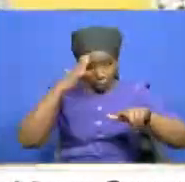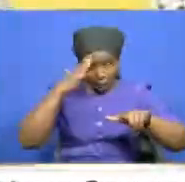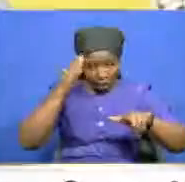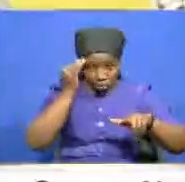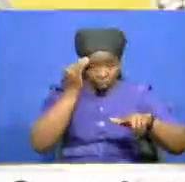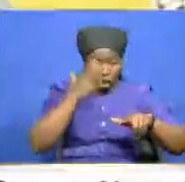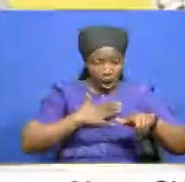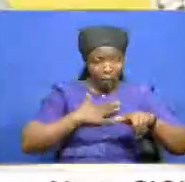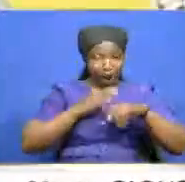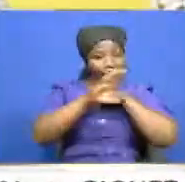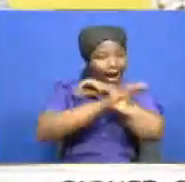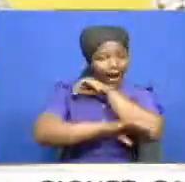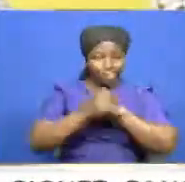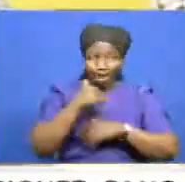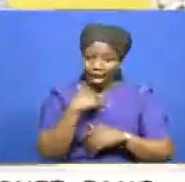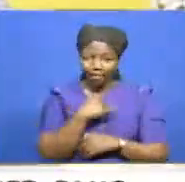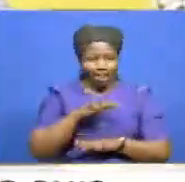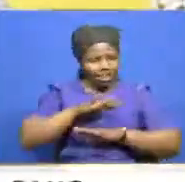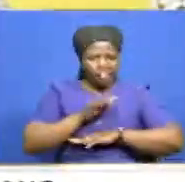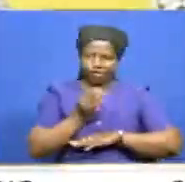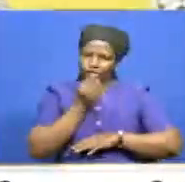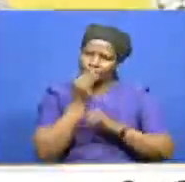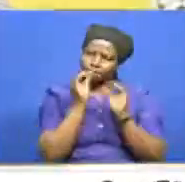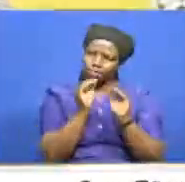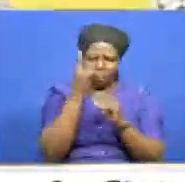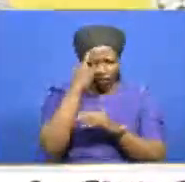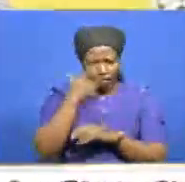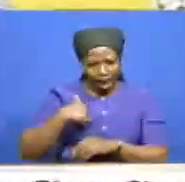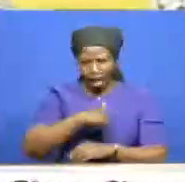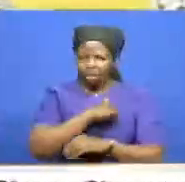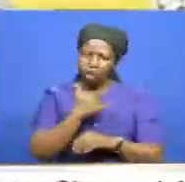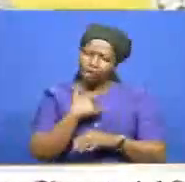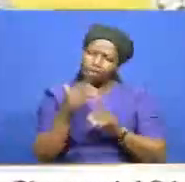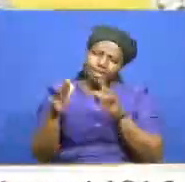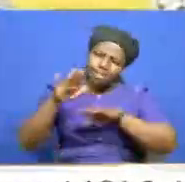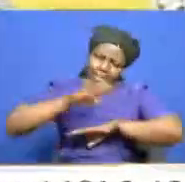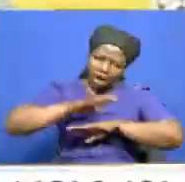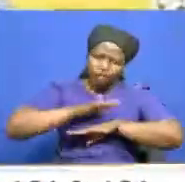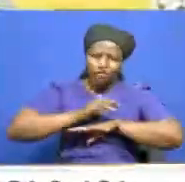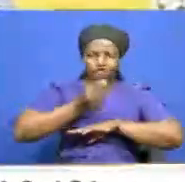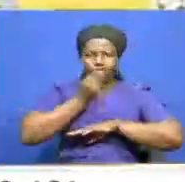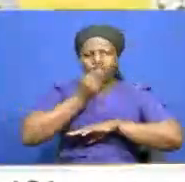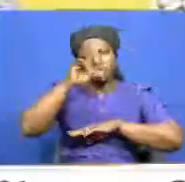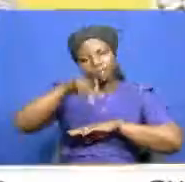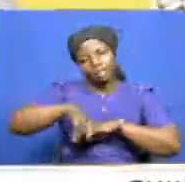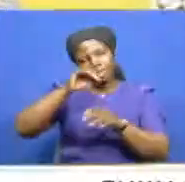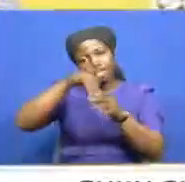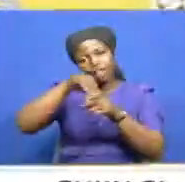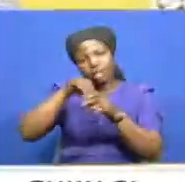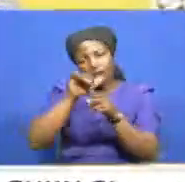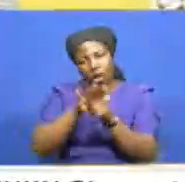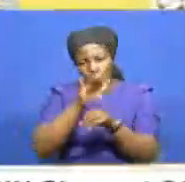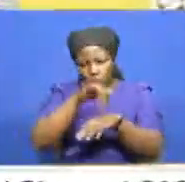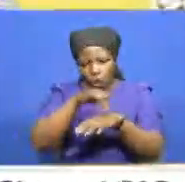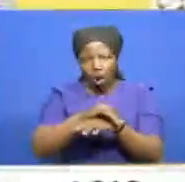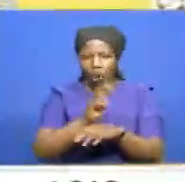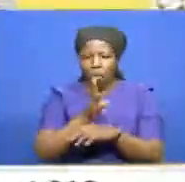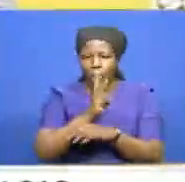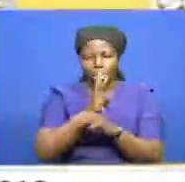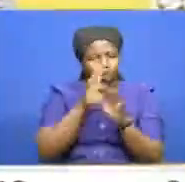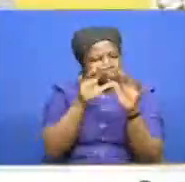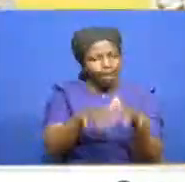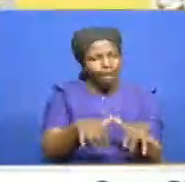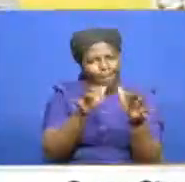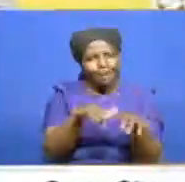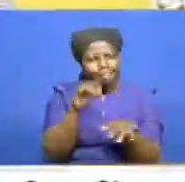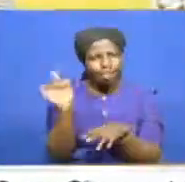na for us to be food sufficient we have to invest so much on irrigated agriculture. So that